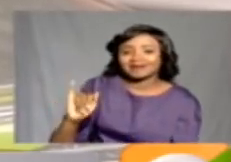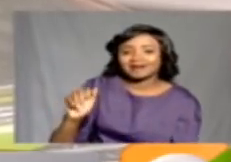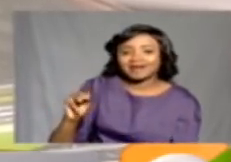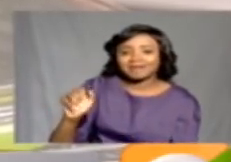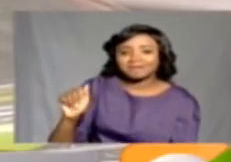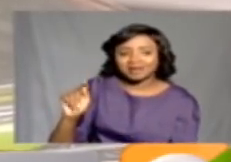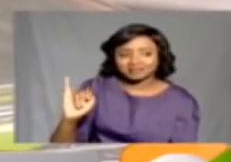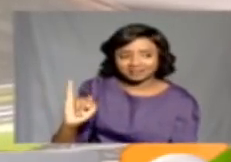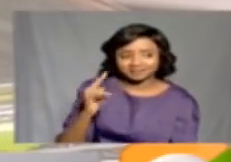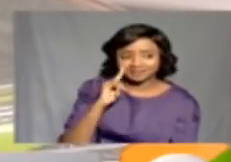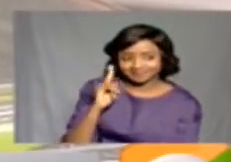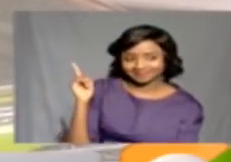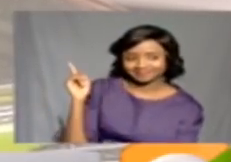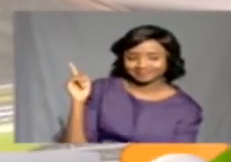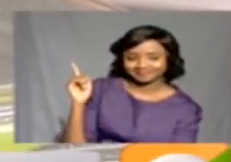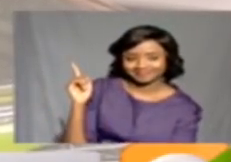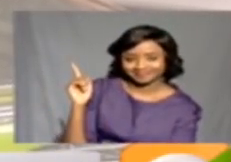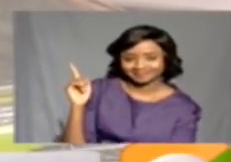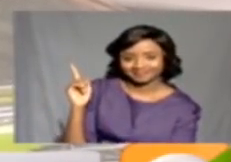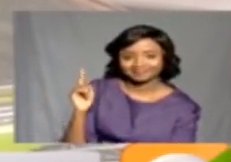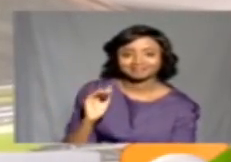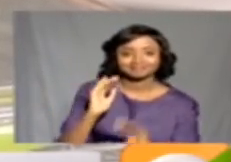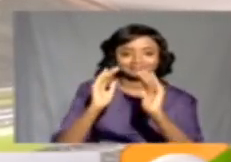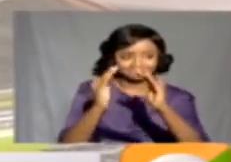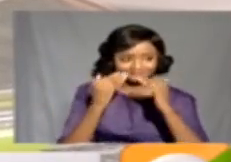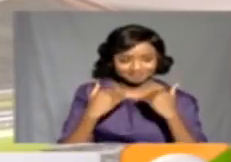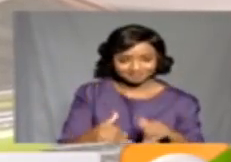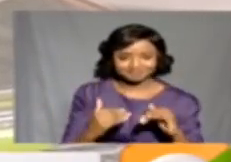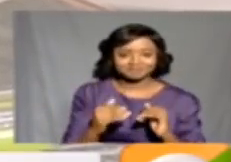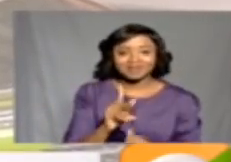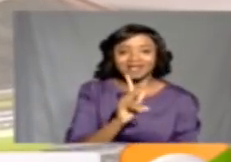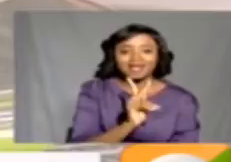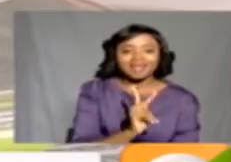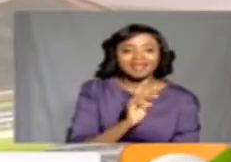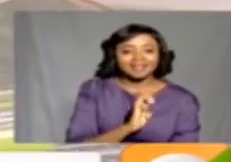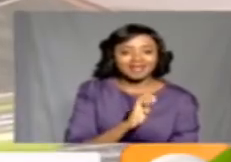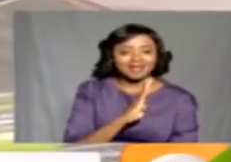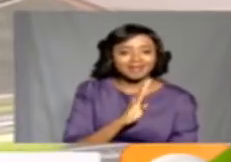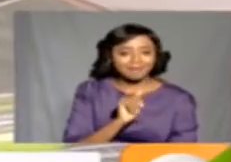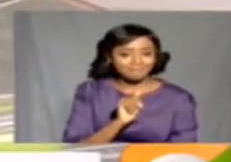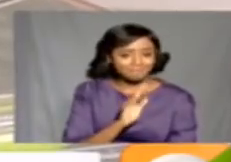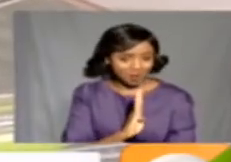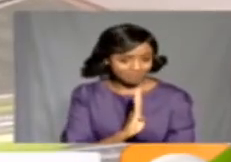hapa. Haiwa. Alafu tunaingia kwenye kebab ambazo ndo kebabu kwa Kiswahili.